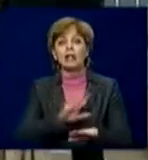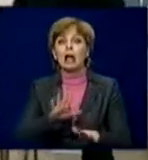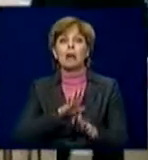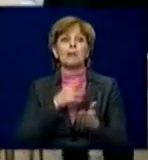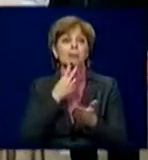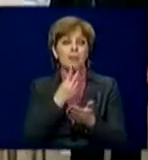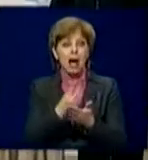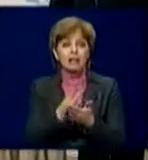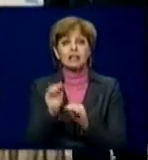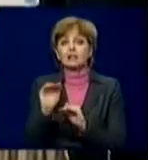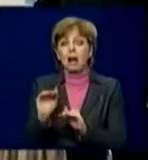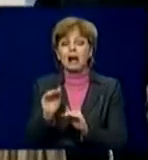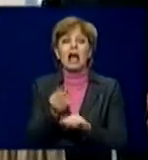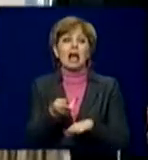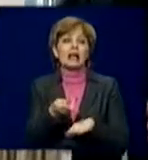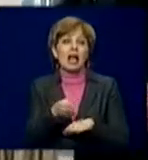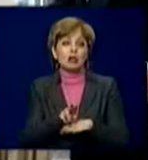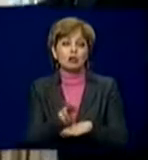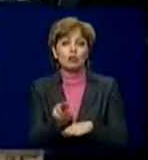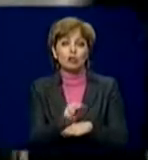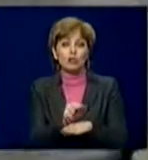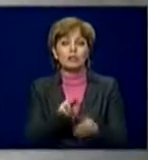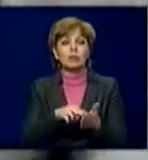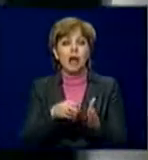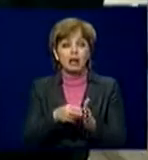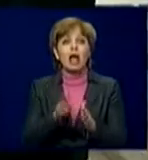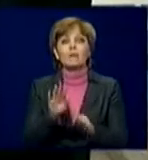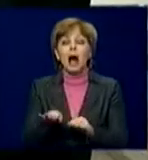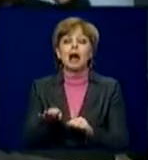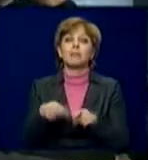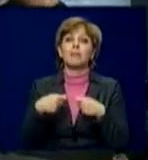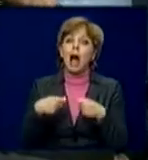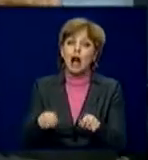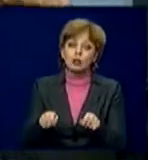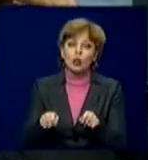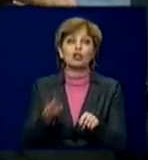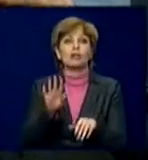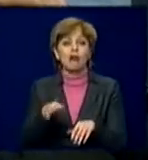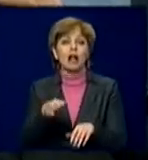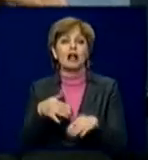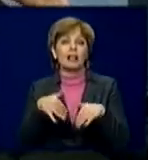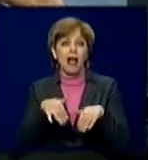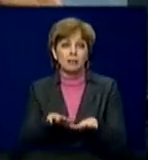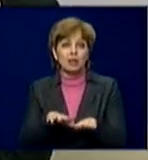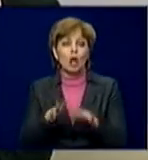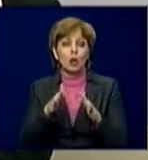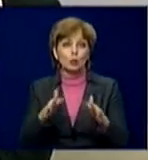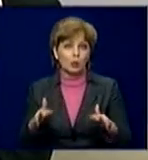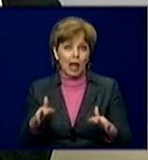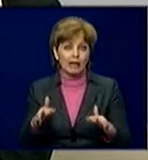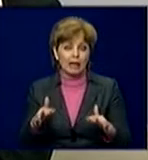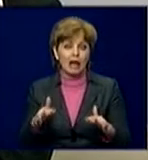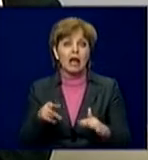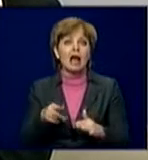bankas restruktūrizācijas plāns, taču valdība par bankas pārdošanu varētu lemt tikai rudens pusē. Ir